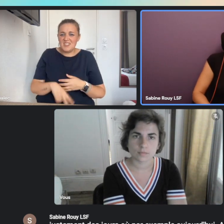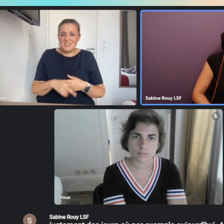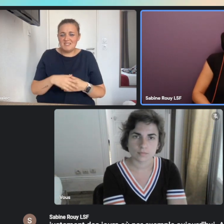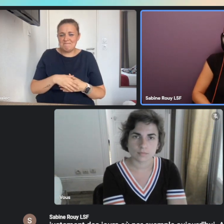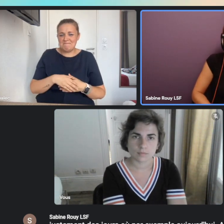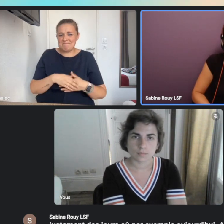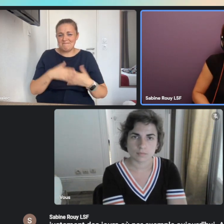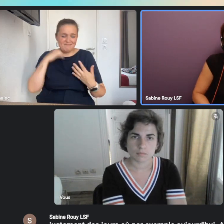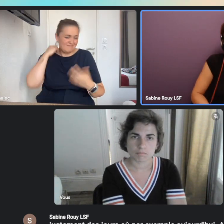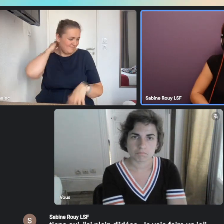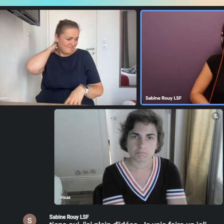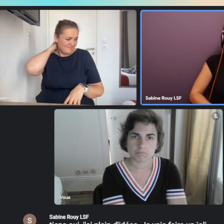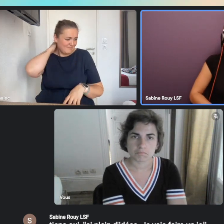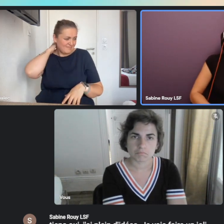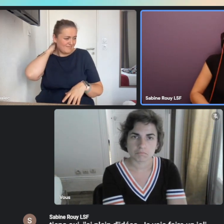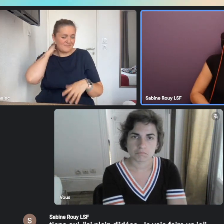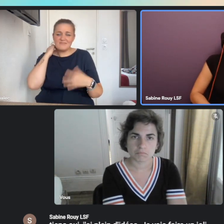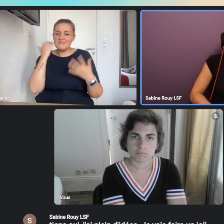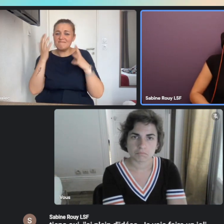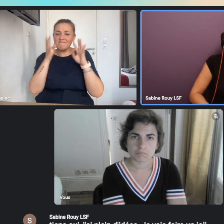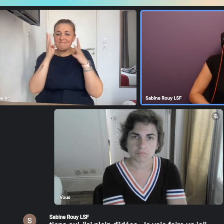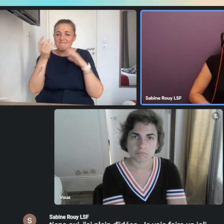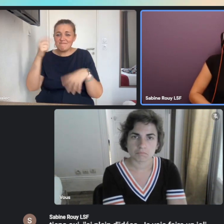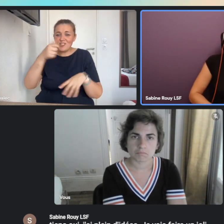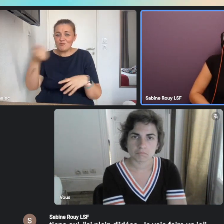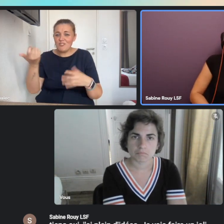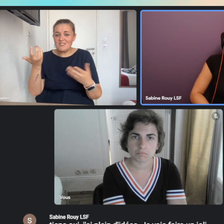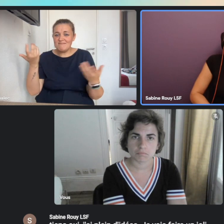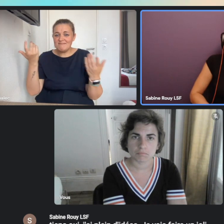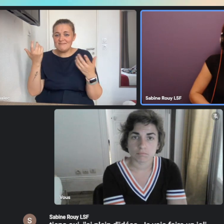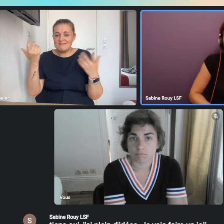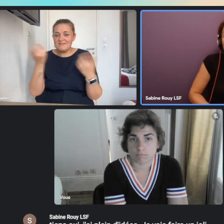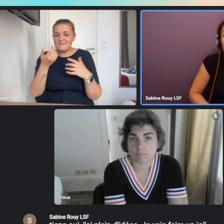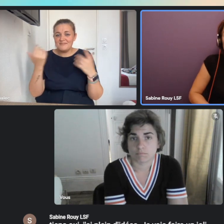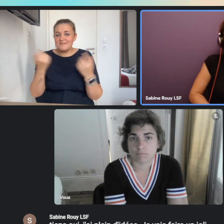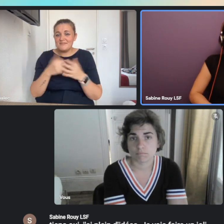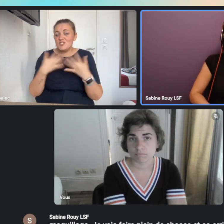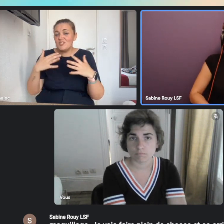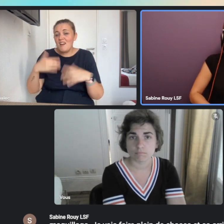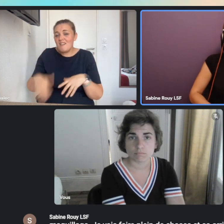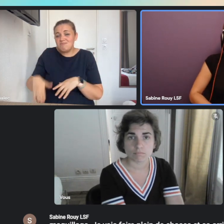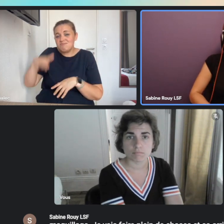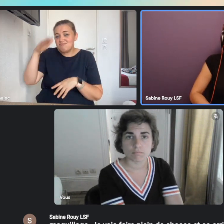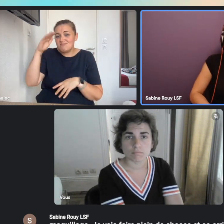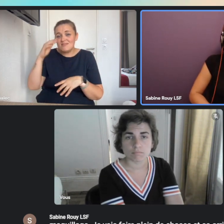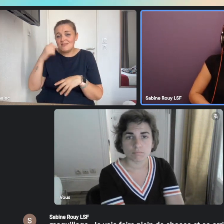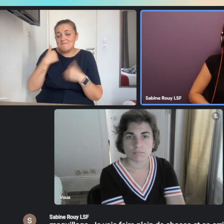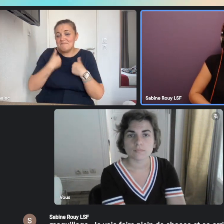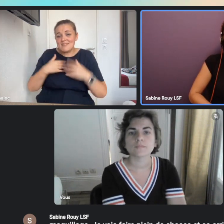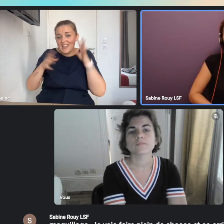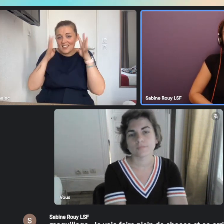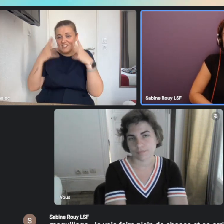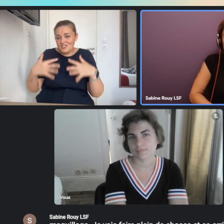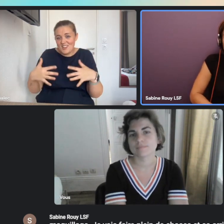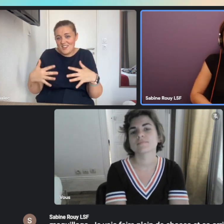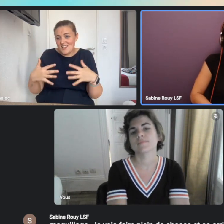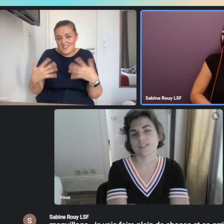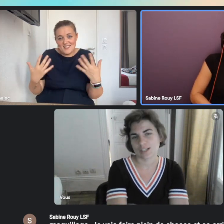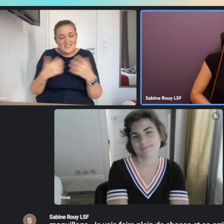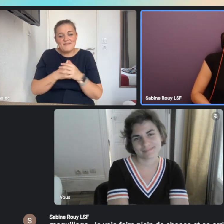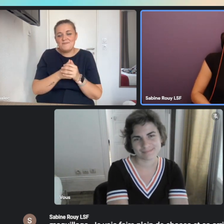de motivation, les idées sont moins présentes. Mais voilà, après, ça vient tout seul, hein, la créativité. Déjà toute